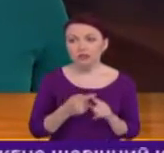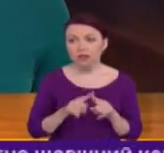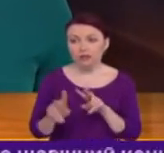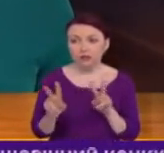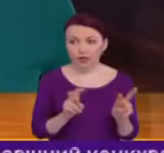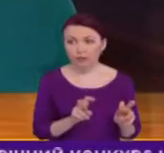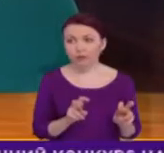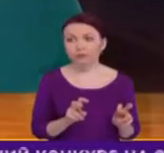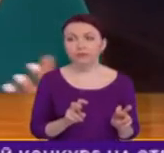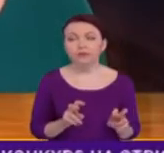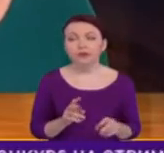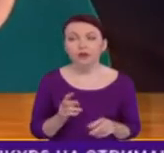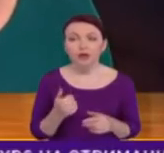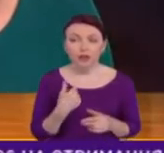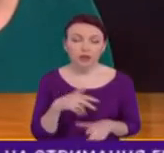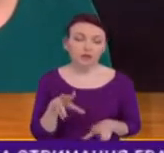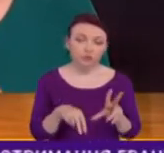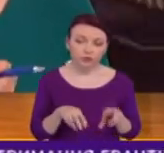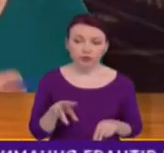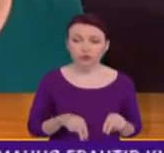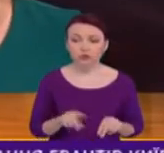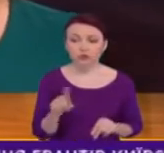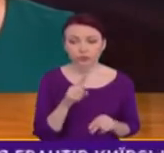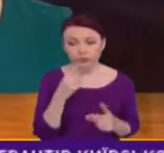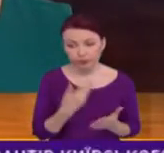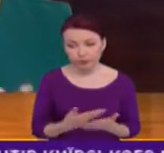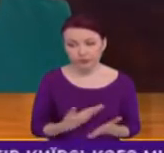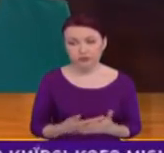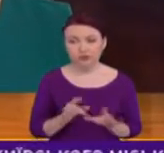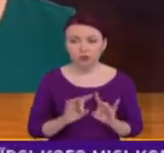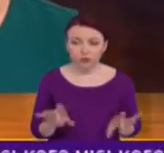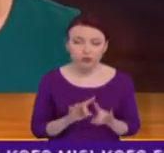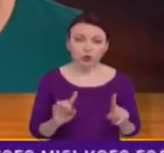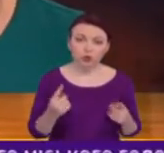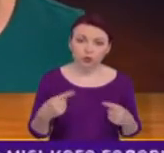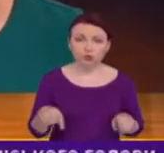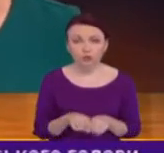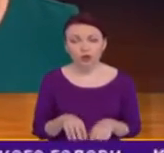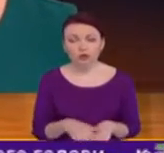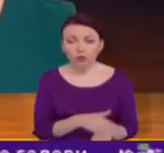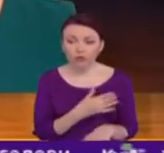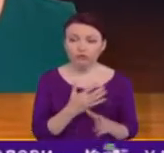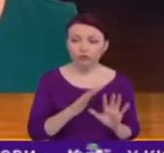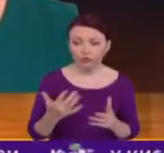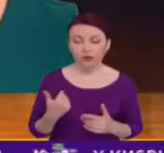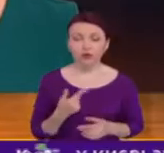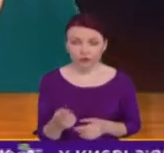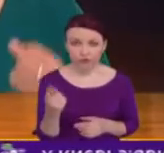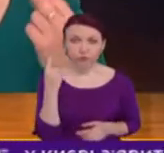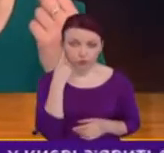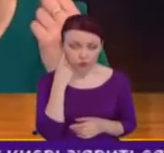серед запитань наших глядачів. І я сподіваюся, що приблизне роз'яснення, чому так довго це відбувається, зараз ви почули. Тому